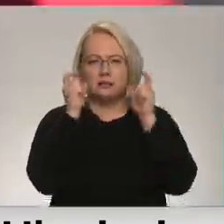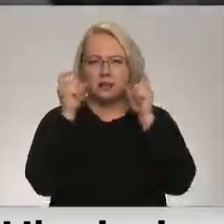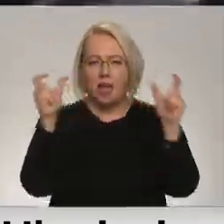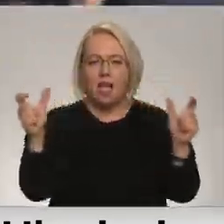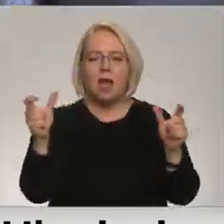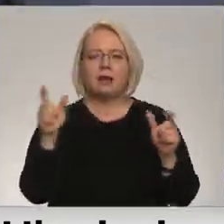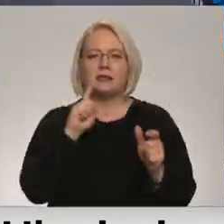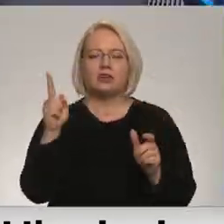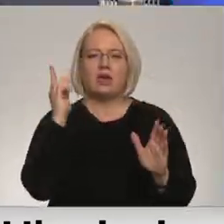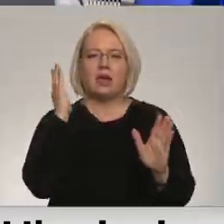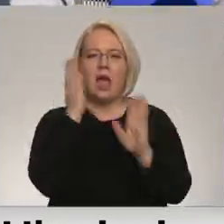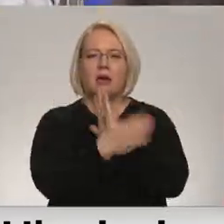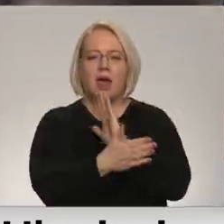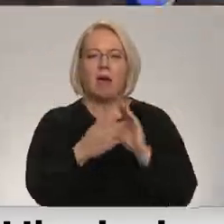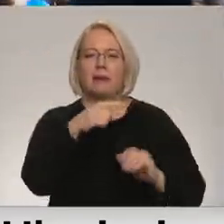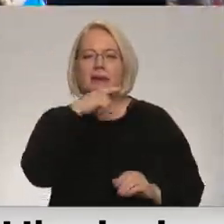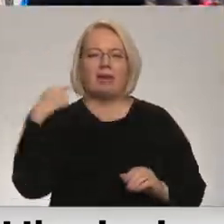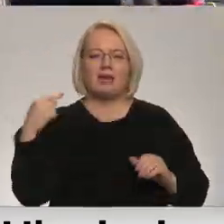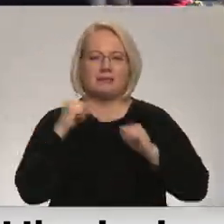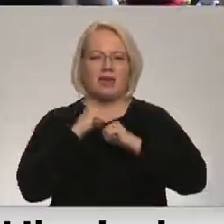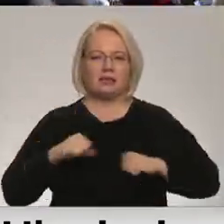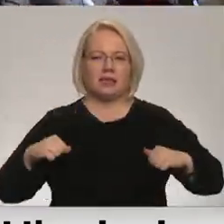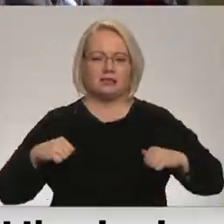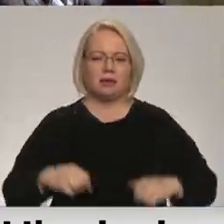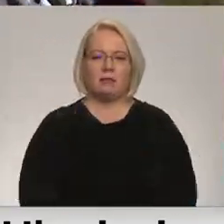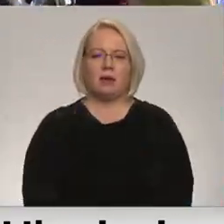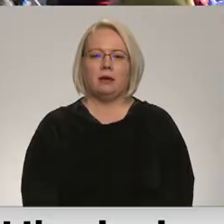ejot garām Krievijas vēstniecībai.